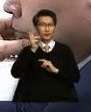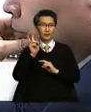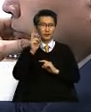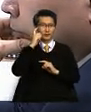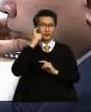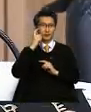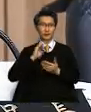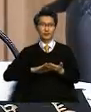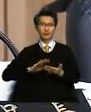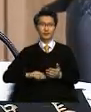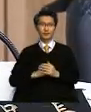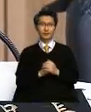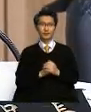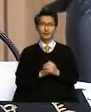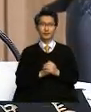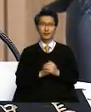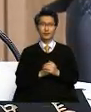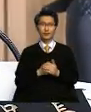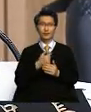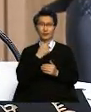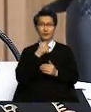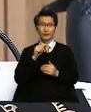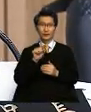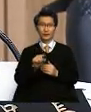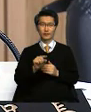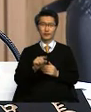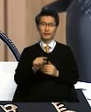아닐까 그렇게 생각을 합니다. 그 바람은